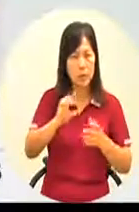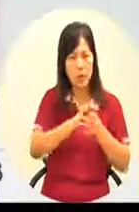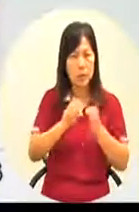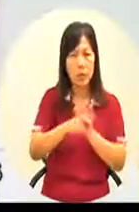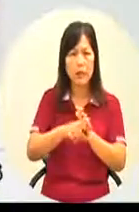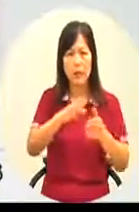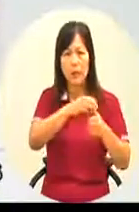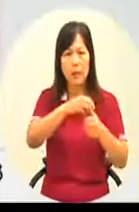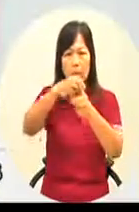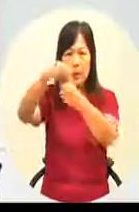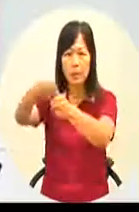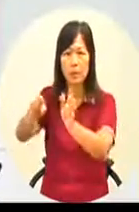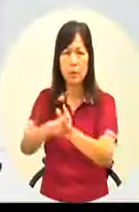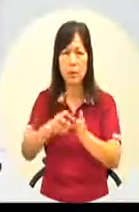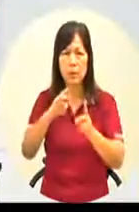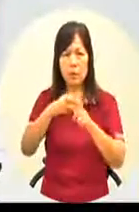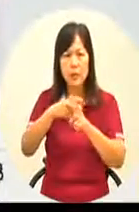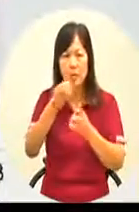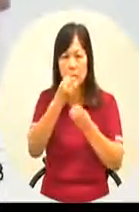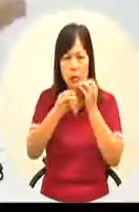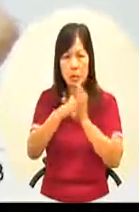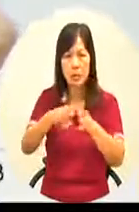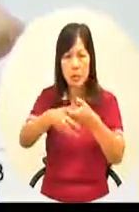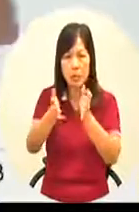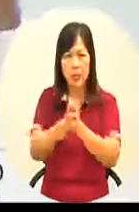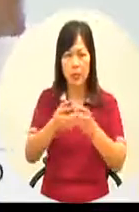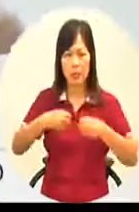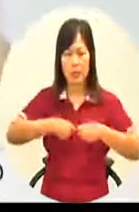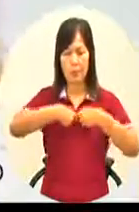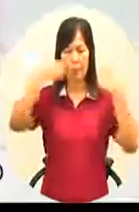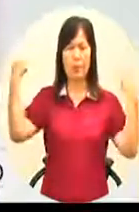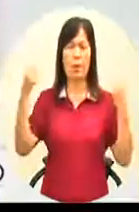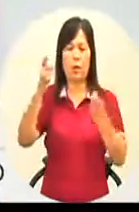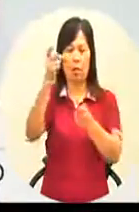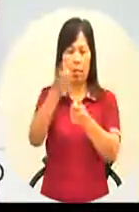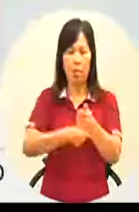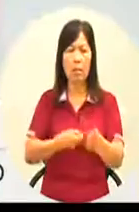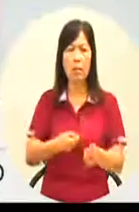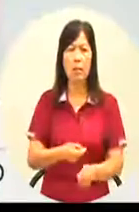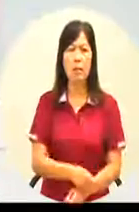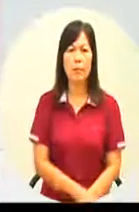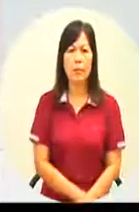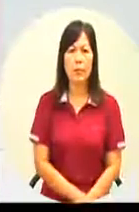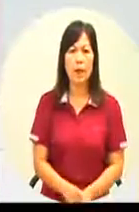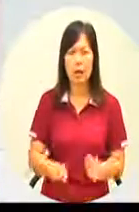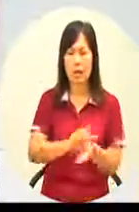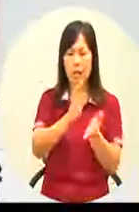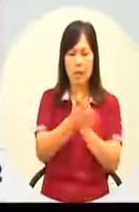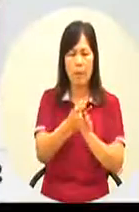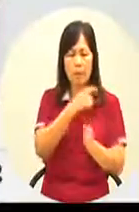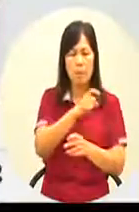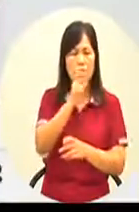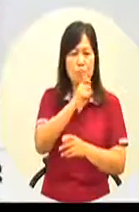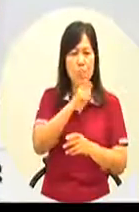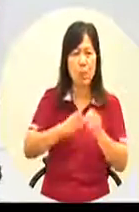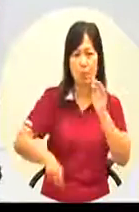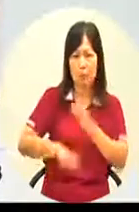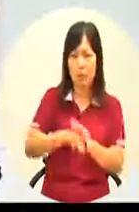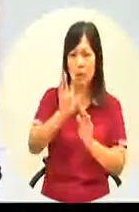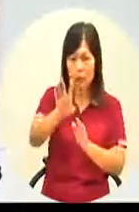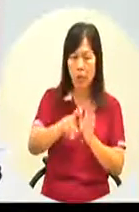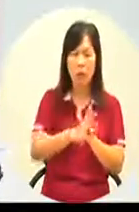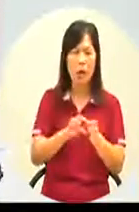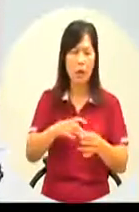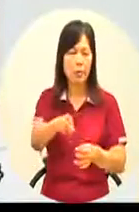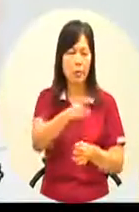部啊，无代无志，让咱台湾人家烫衫，甲烫光光。哦，妨碍风化，结果他是因为被害